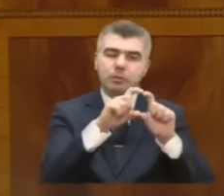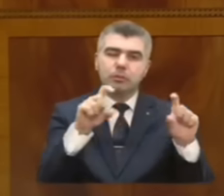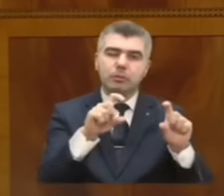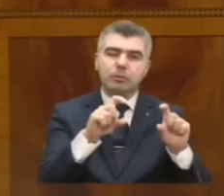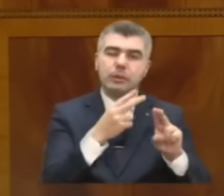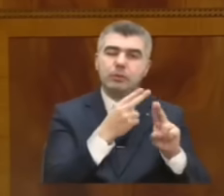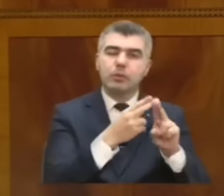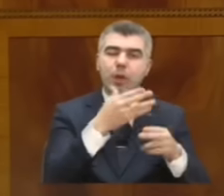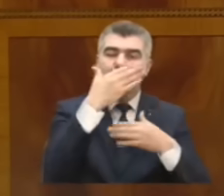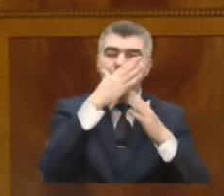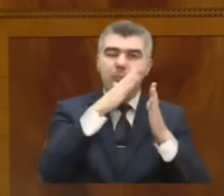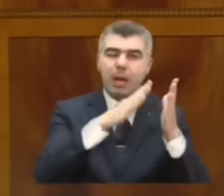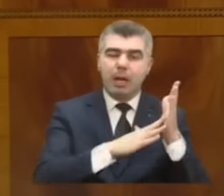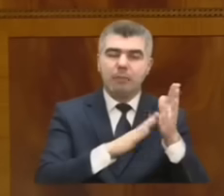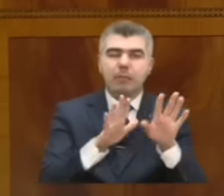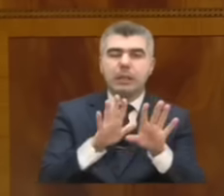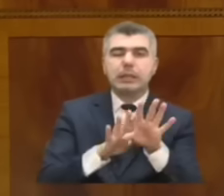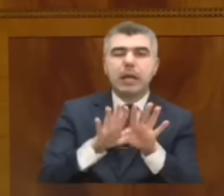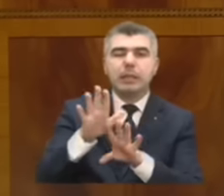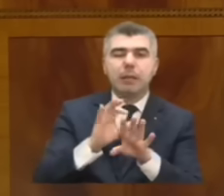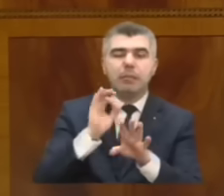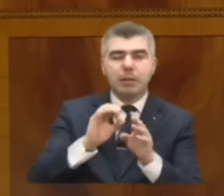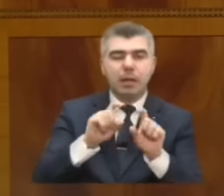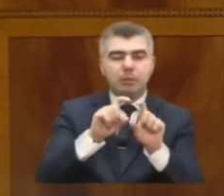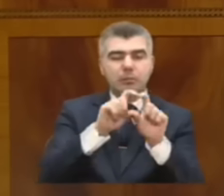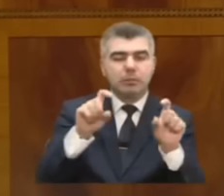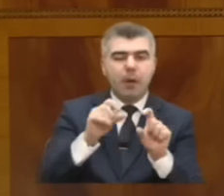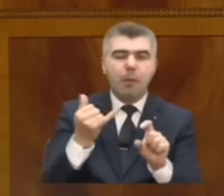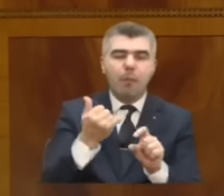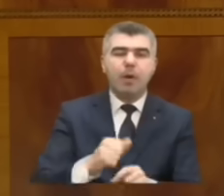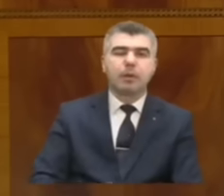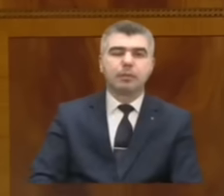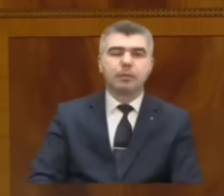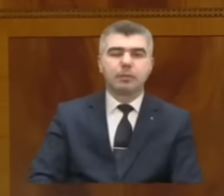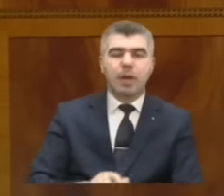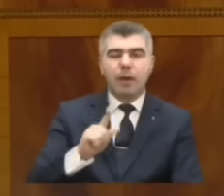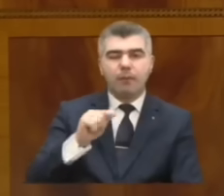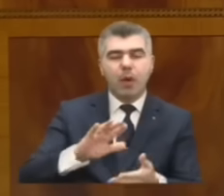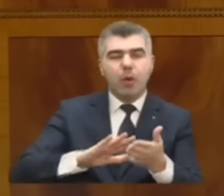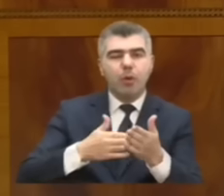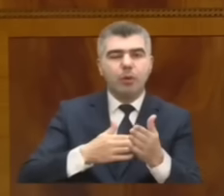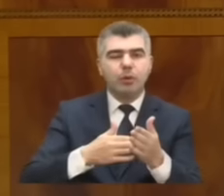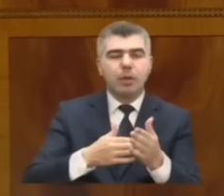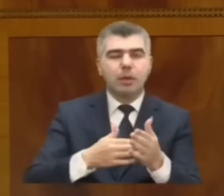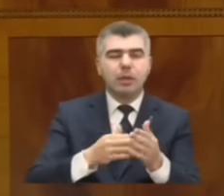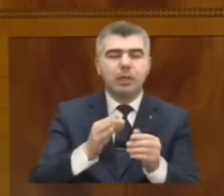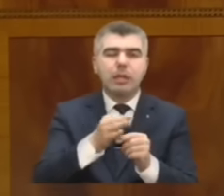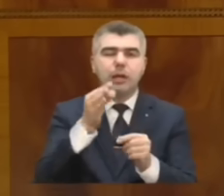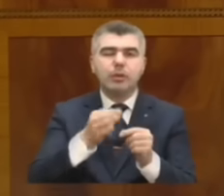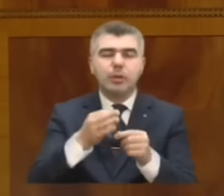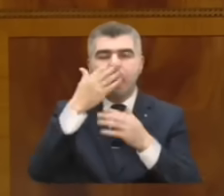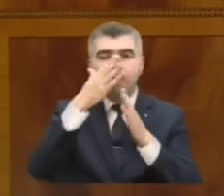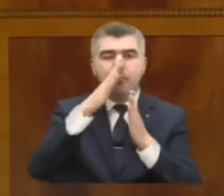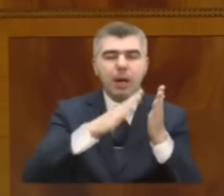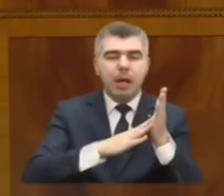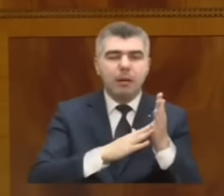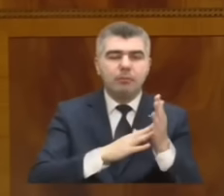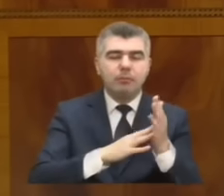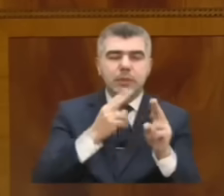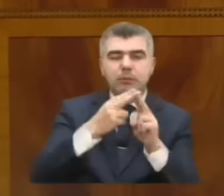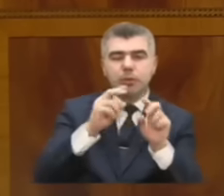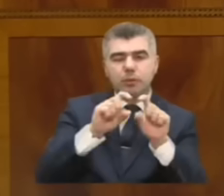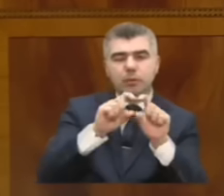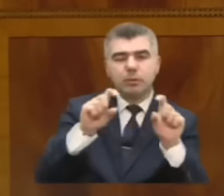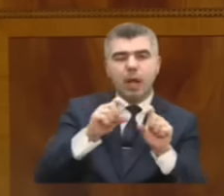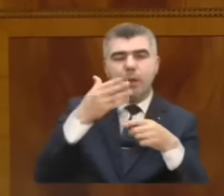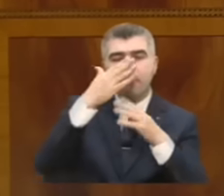من خلال اتخاذ جملة من التدابير لتعزيز العلامات التجارية المغربية وعلامات المنتوج الوطني بهدف حماية العلامات التجارية